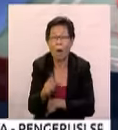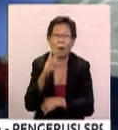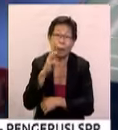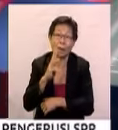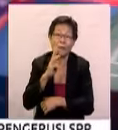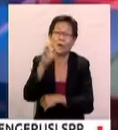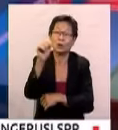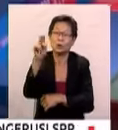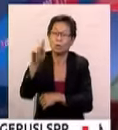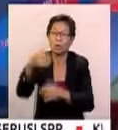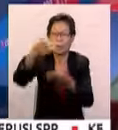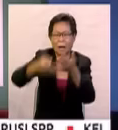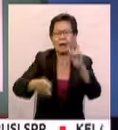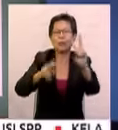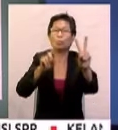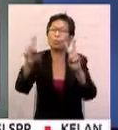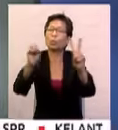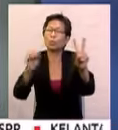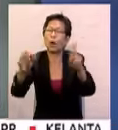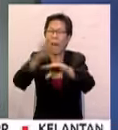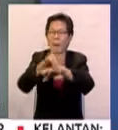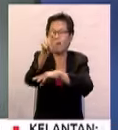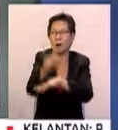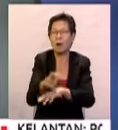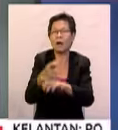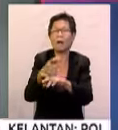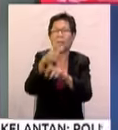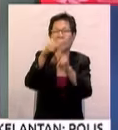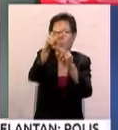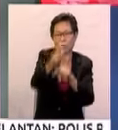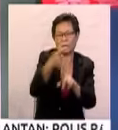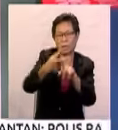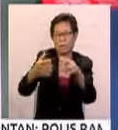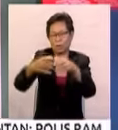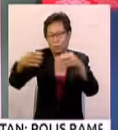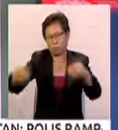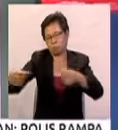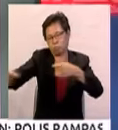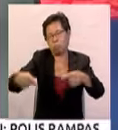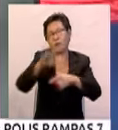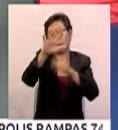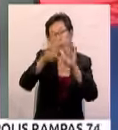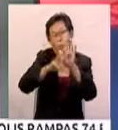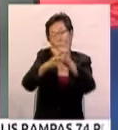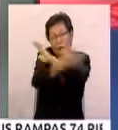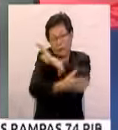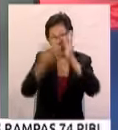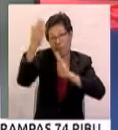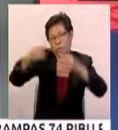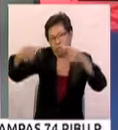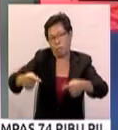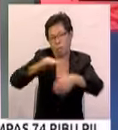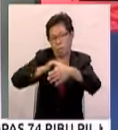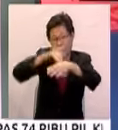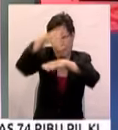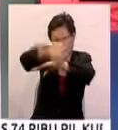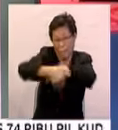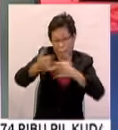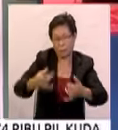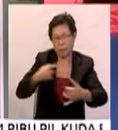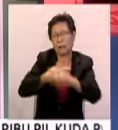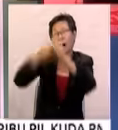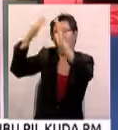apabila tewas 2-0 di atas persorangan dari Jepun. 5 lagi wakil negara akan turut beraksi pada malam ini, jadi